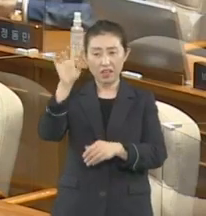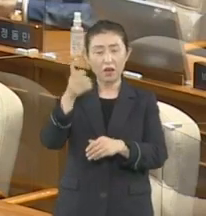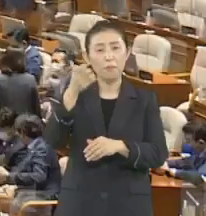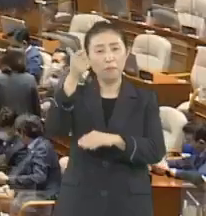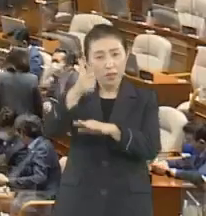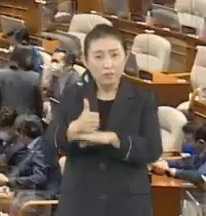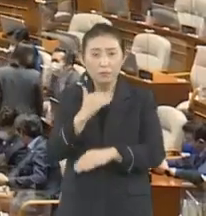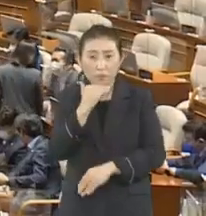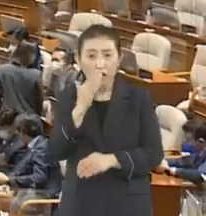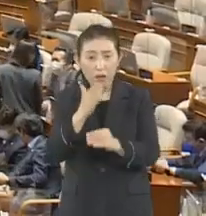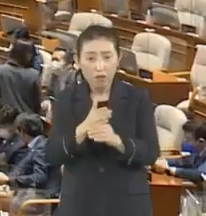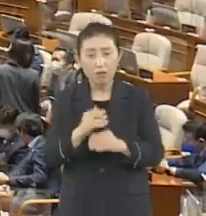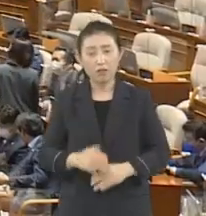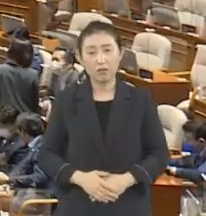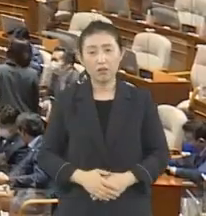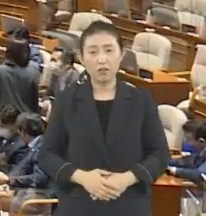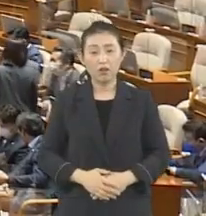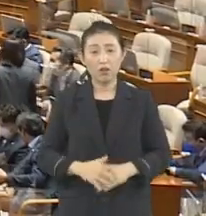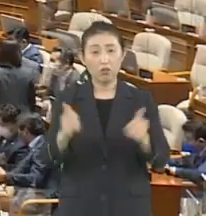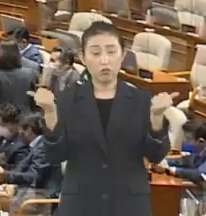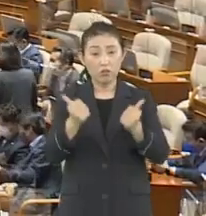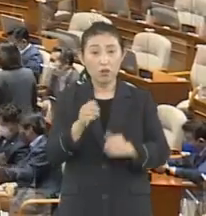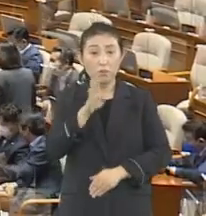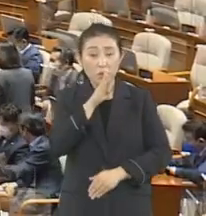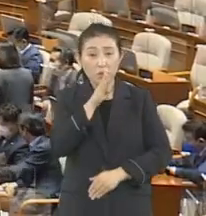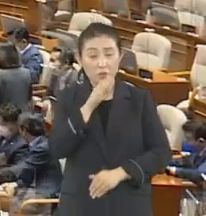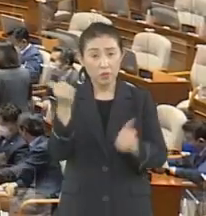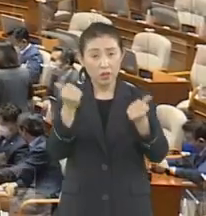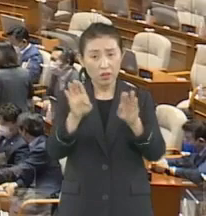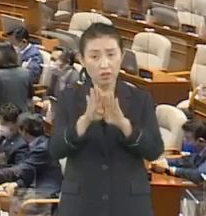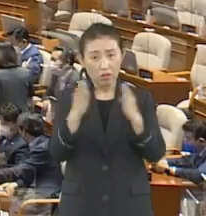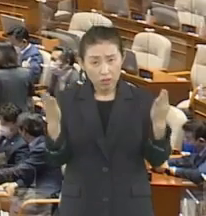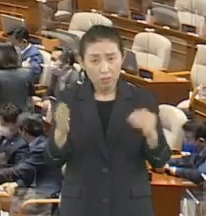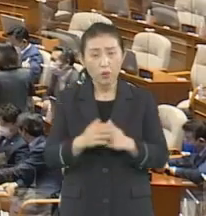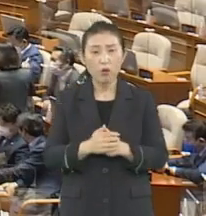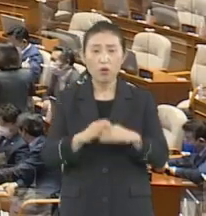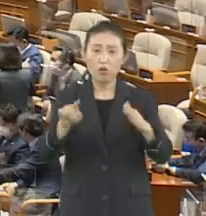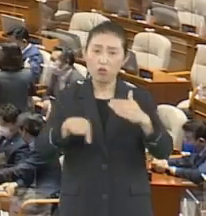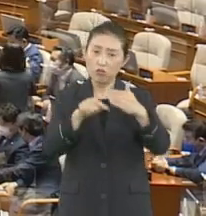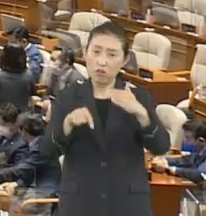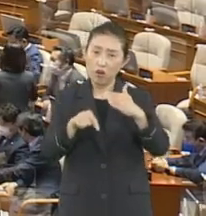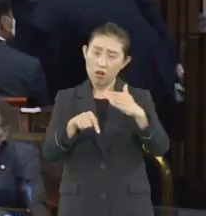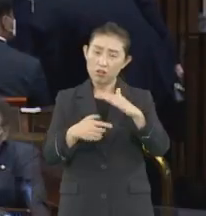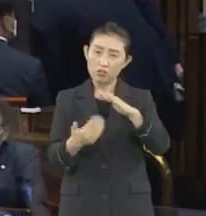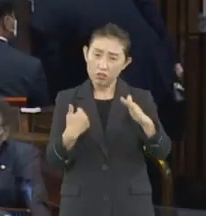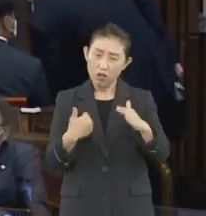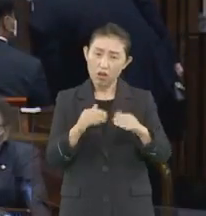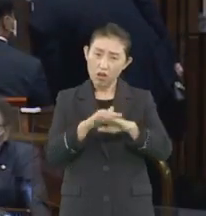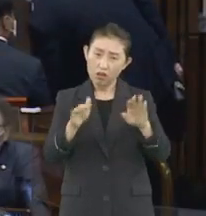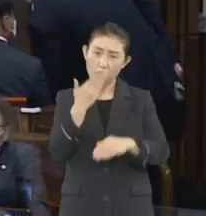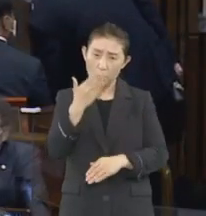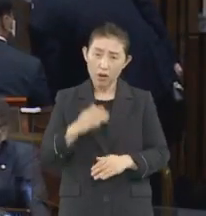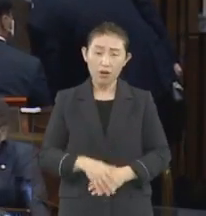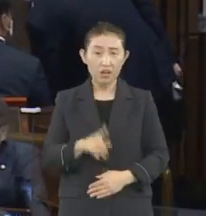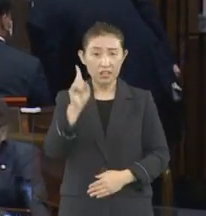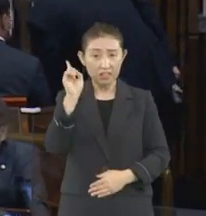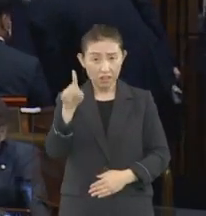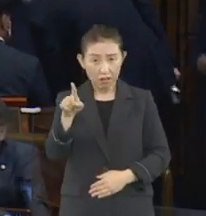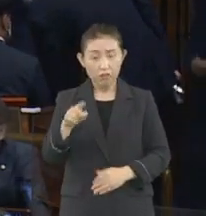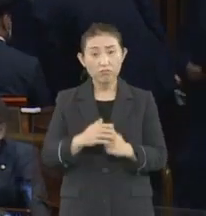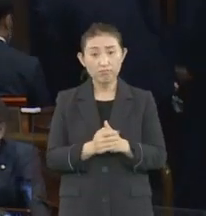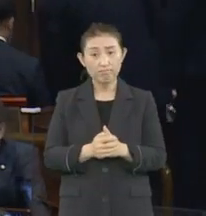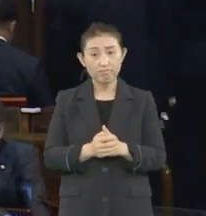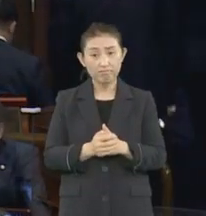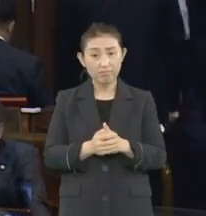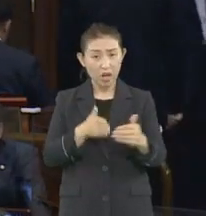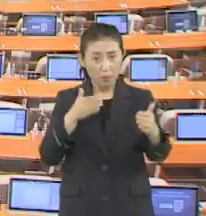상태입니다. 따라서 국회 본회의만 열리면 9월 정기국회 내 처리는 가능합니다. 만일 내일 국회 본회의